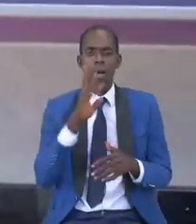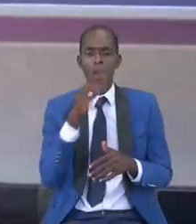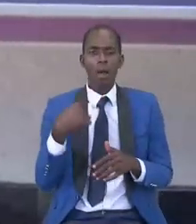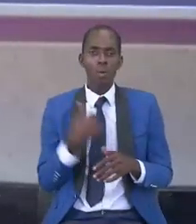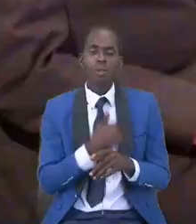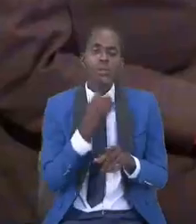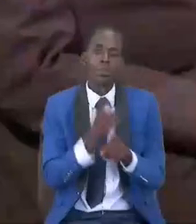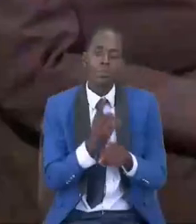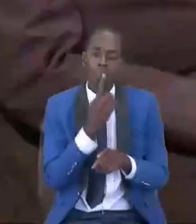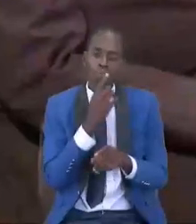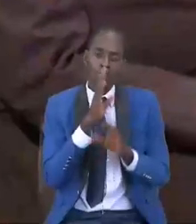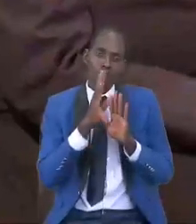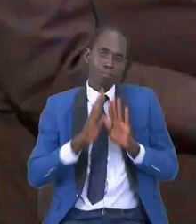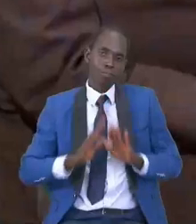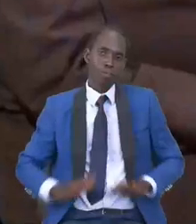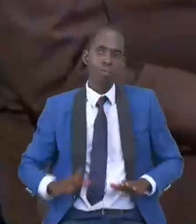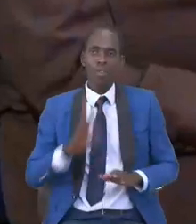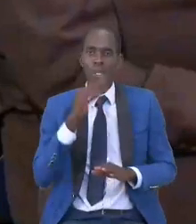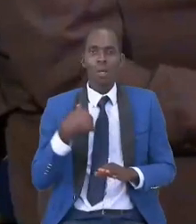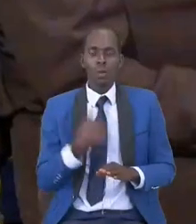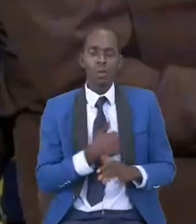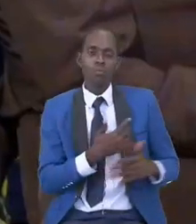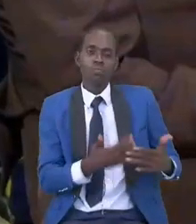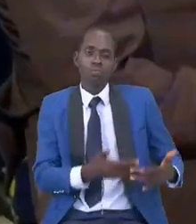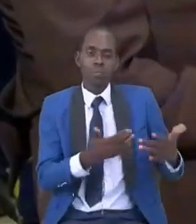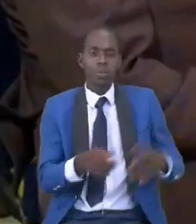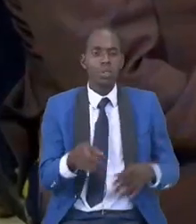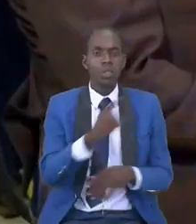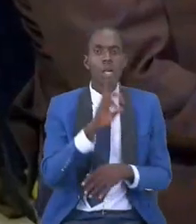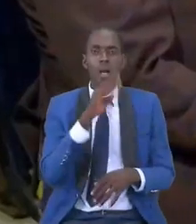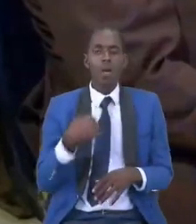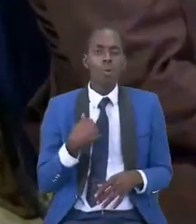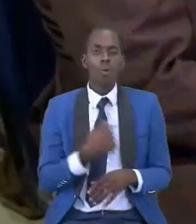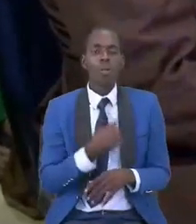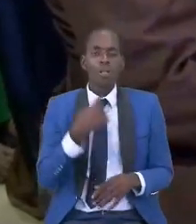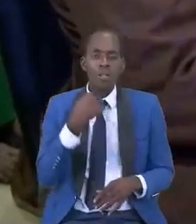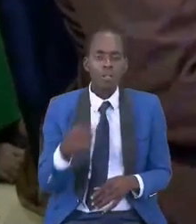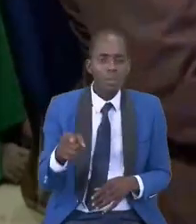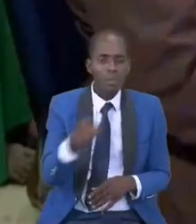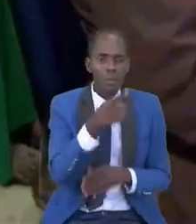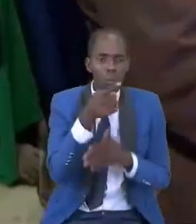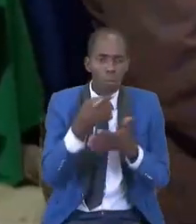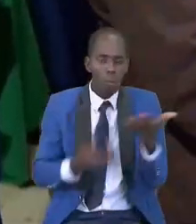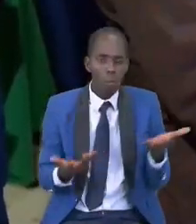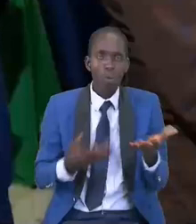que nous commençons? Est-ce que nous leur disons ce que Dieu veut?